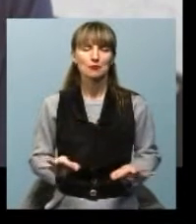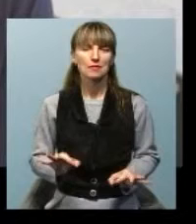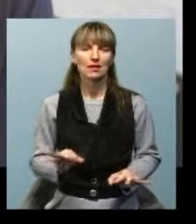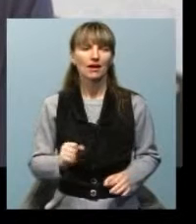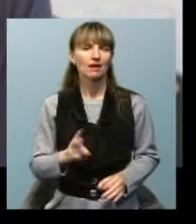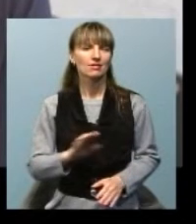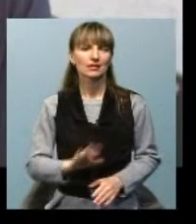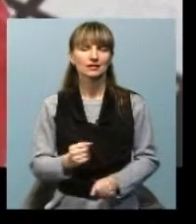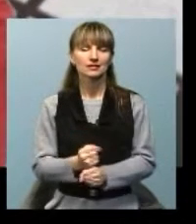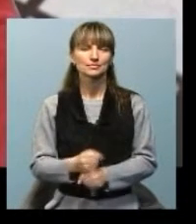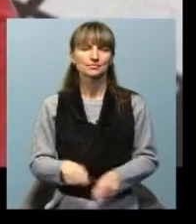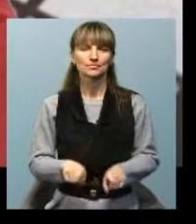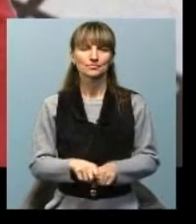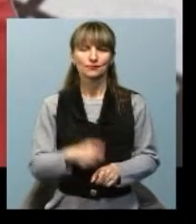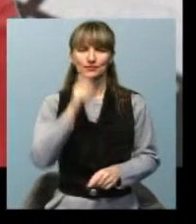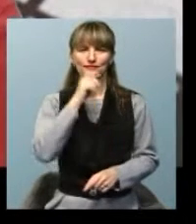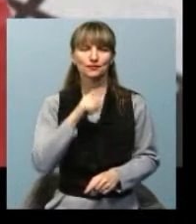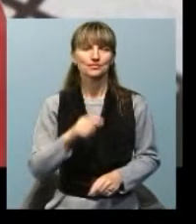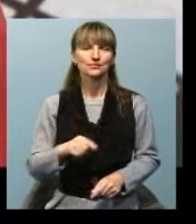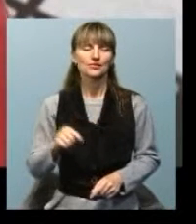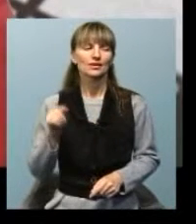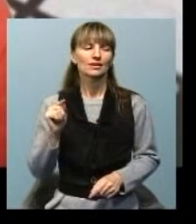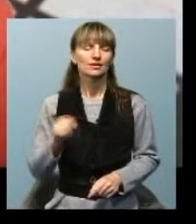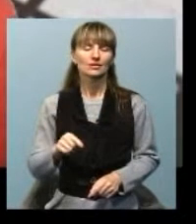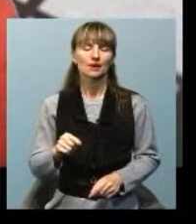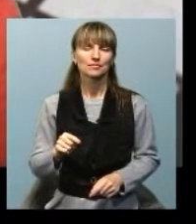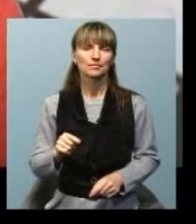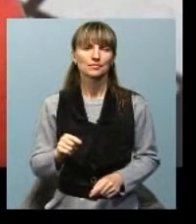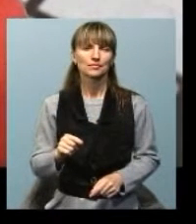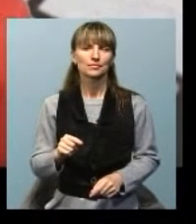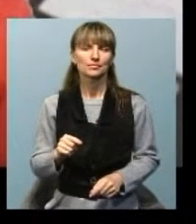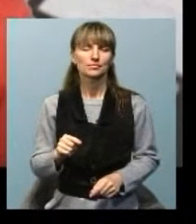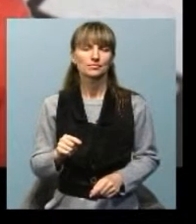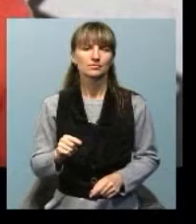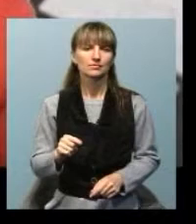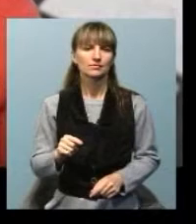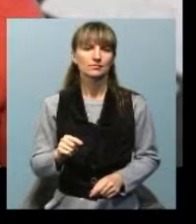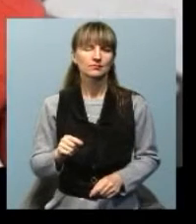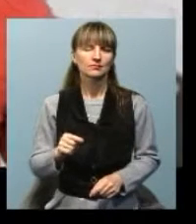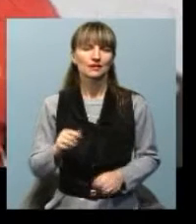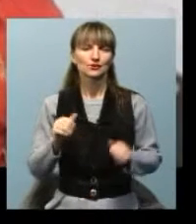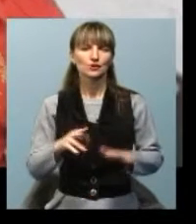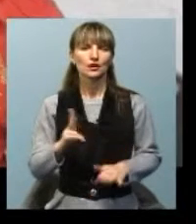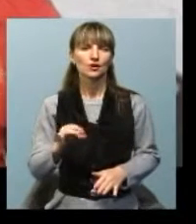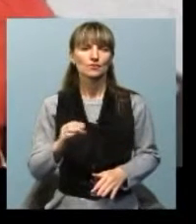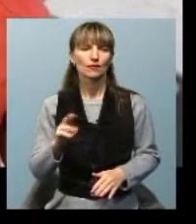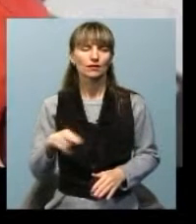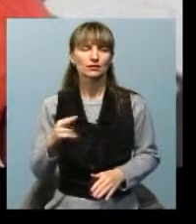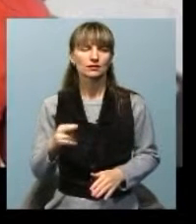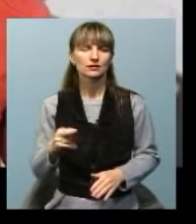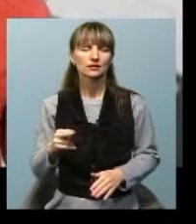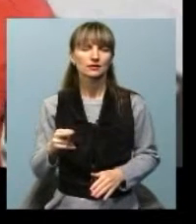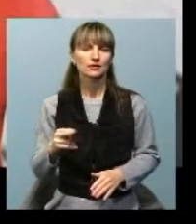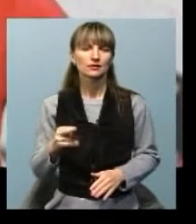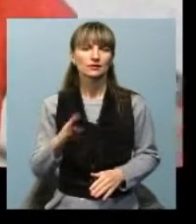делать вот такое вот зло. Там загадывают слова. Это, наверное, та игра «Кросворд». Мама когда-то мне